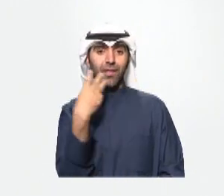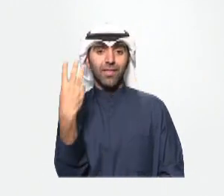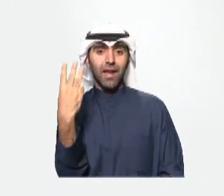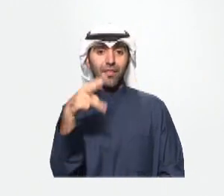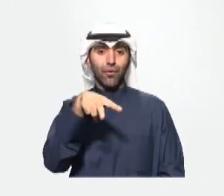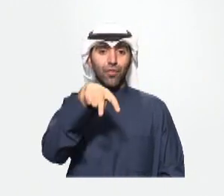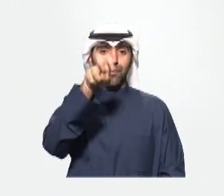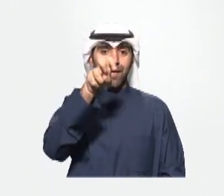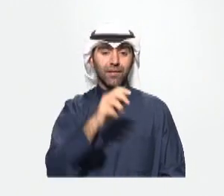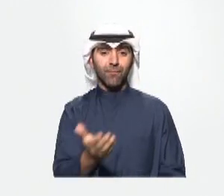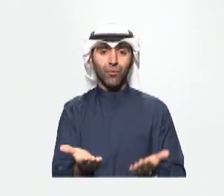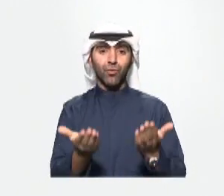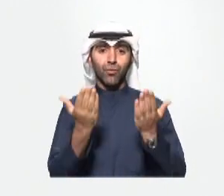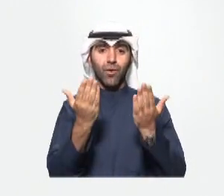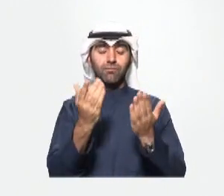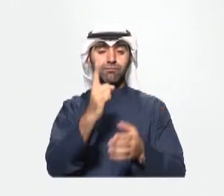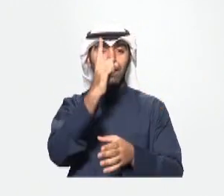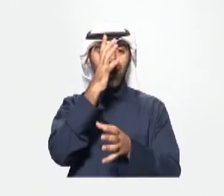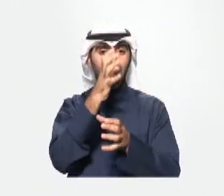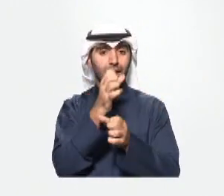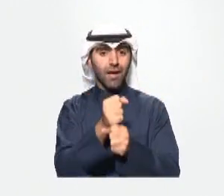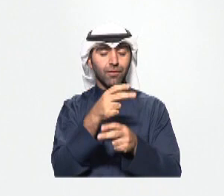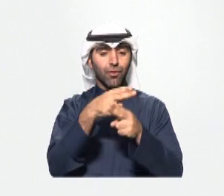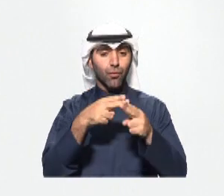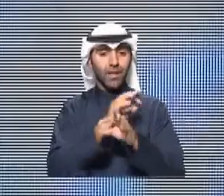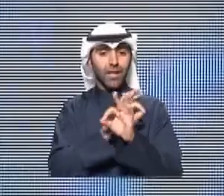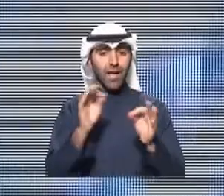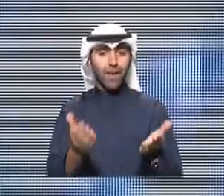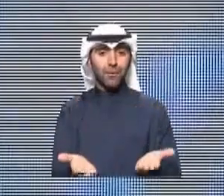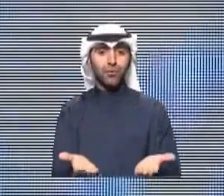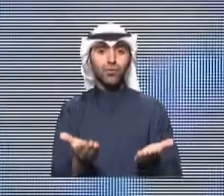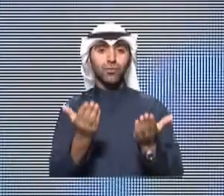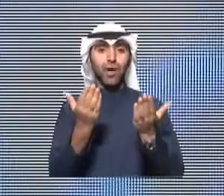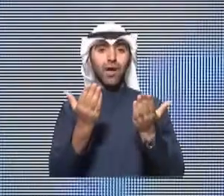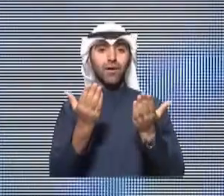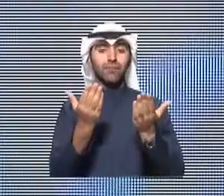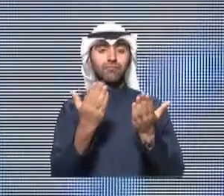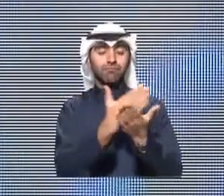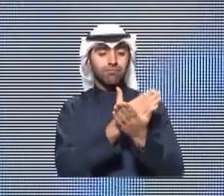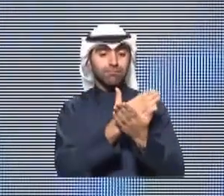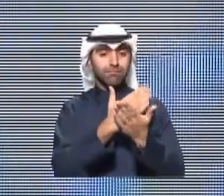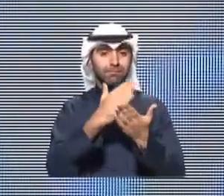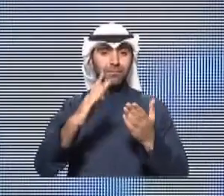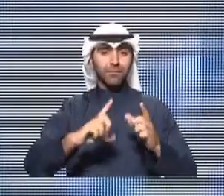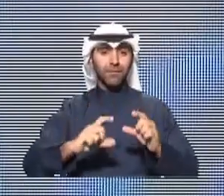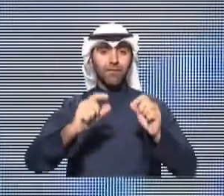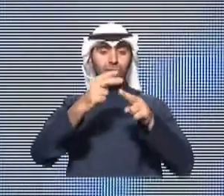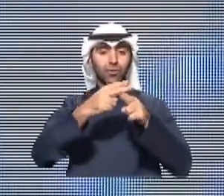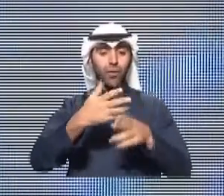1,687,183. نسأل الله أن يحفظكم ويحفظ الجميع من كل مكروه وسوء، ونسأل الله السلامة